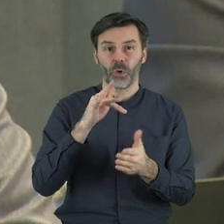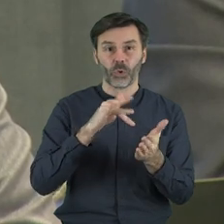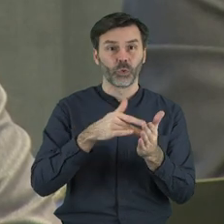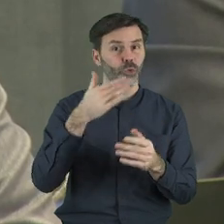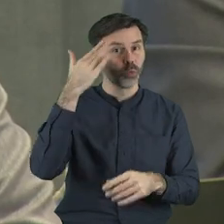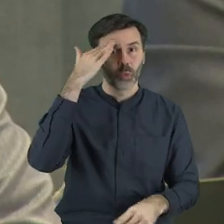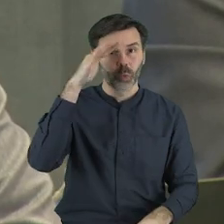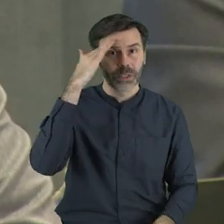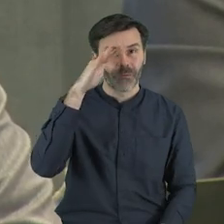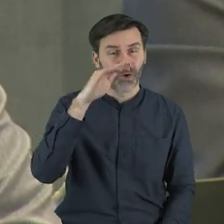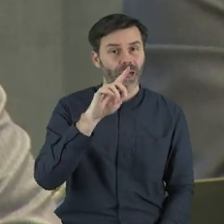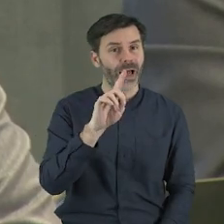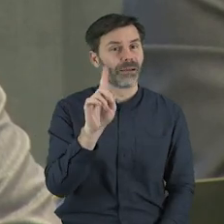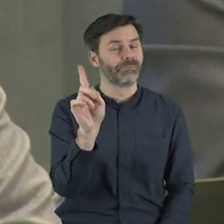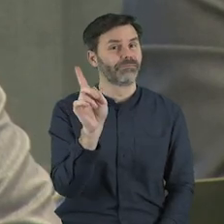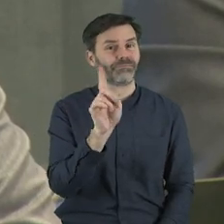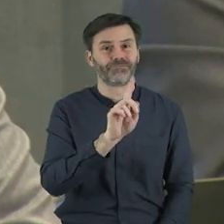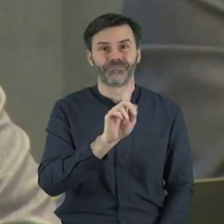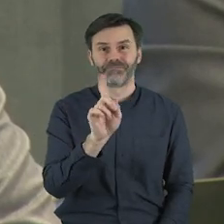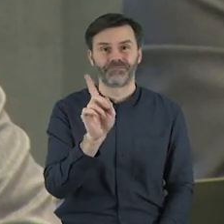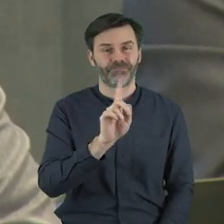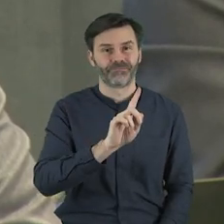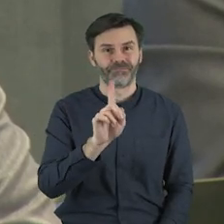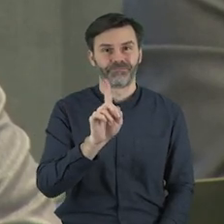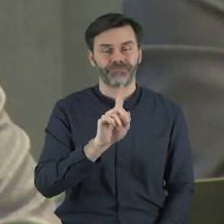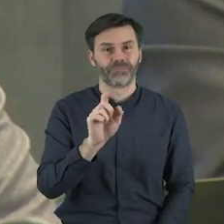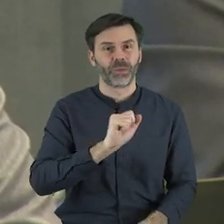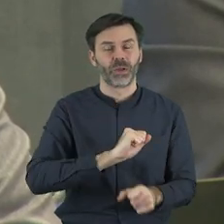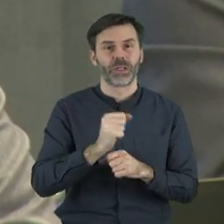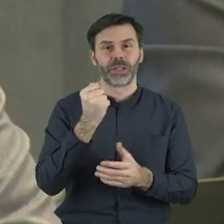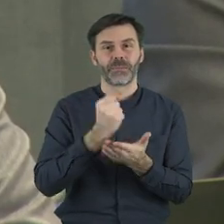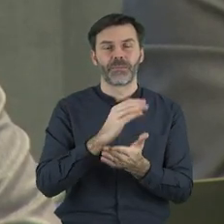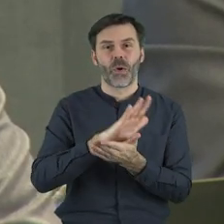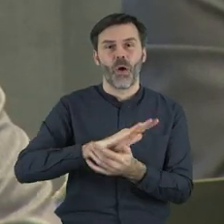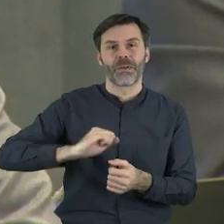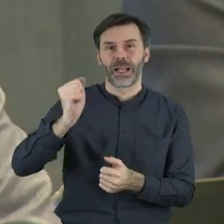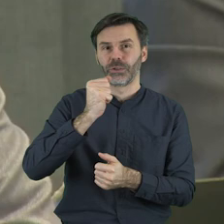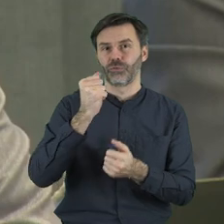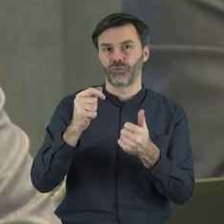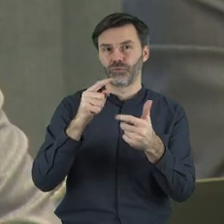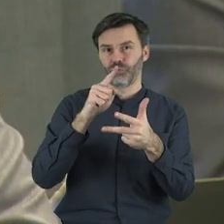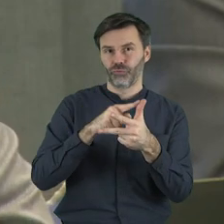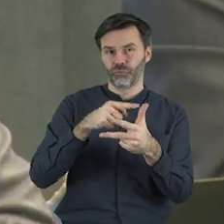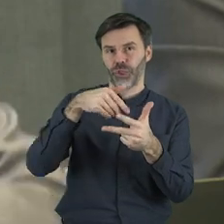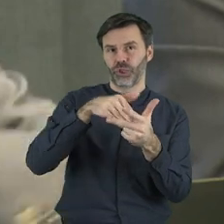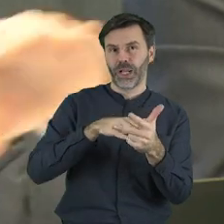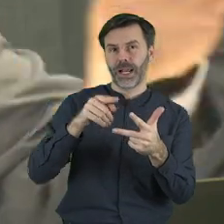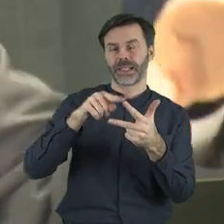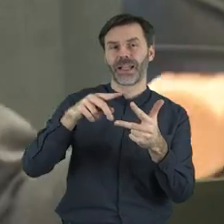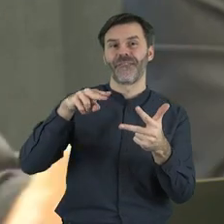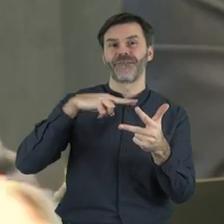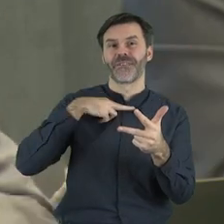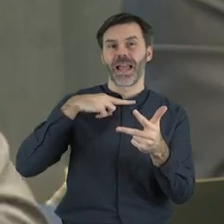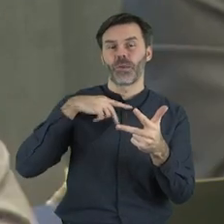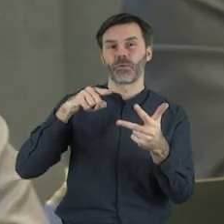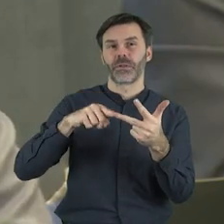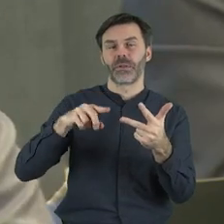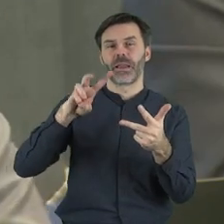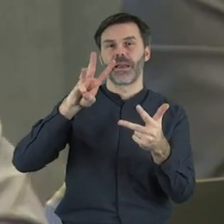To są trzy powiaty: sieradzki, wieluński i wieruszowski. I na tym